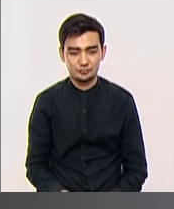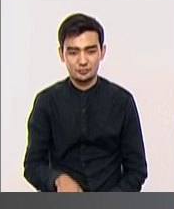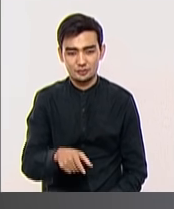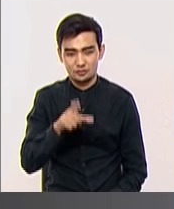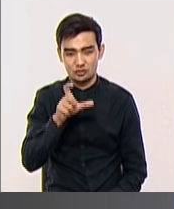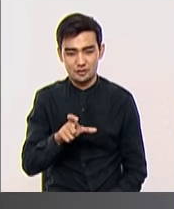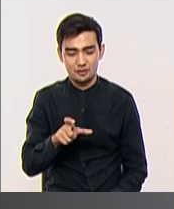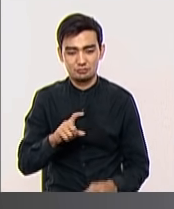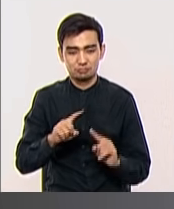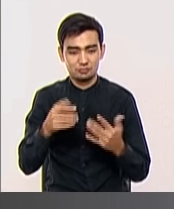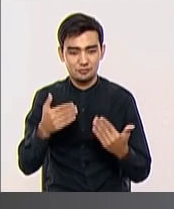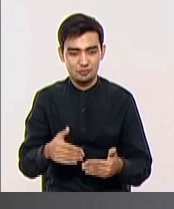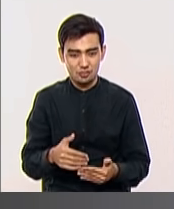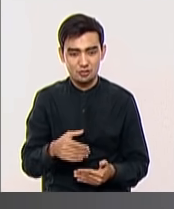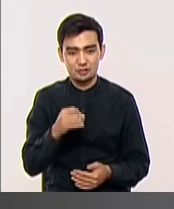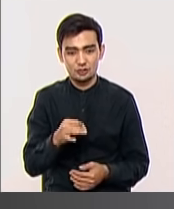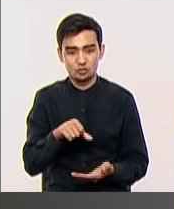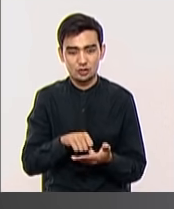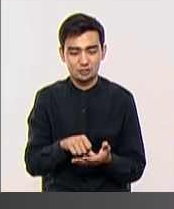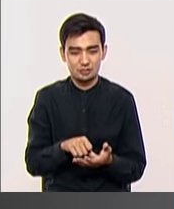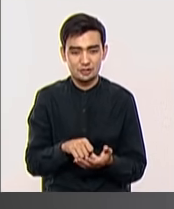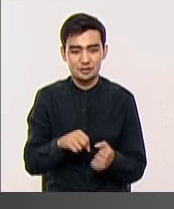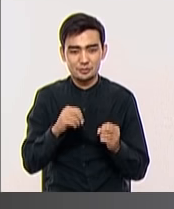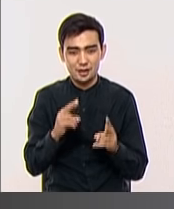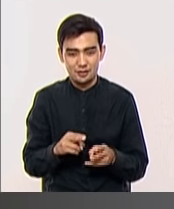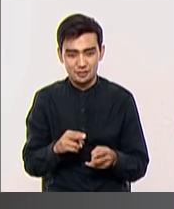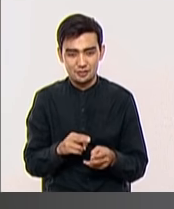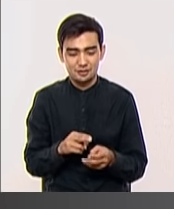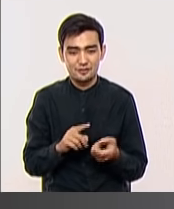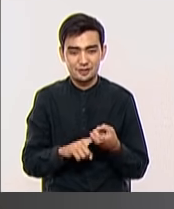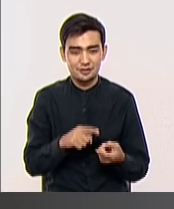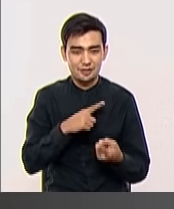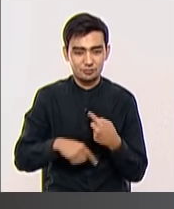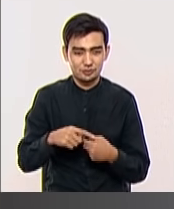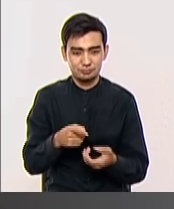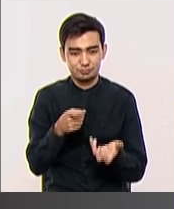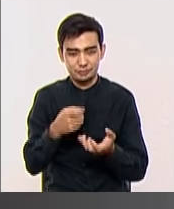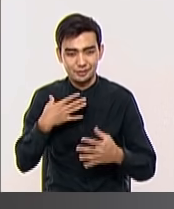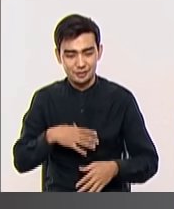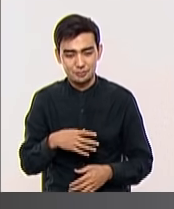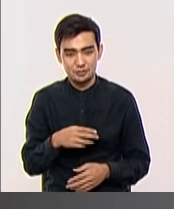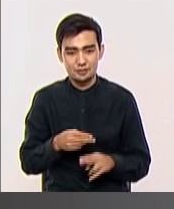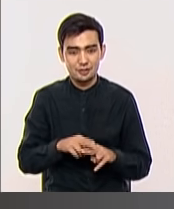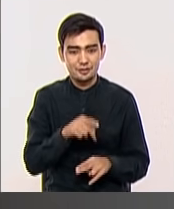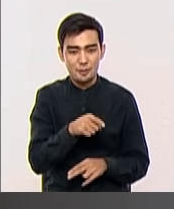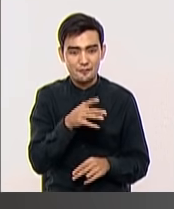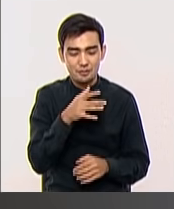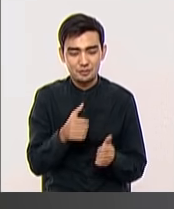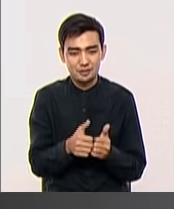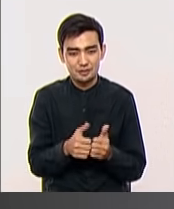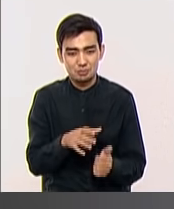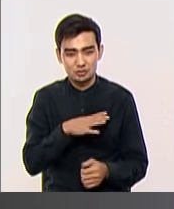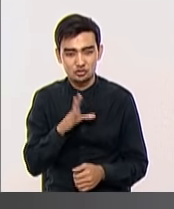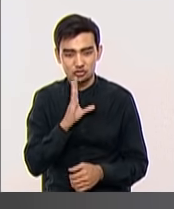Подозреваемый задержан с участием бойцов специального назначения. Нами оружие не применялось, так как в доме в тот момент находились женщины